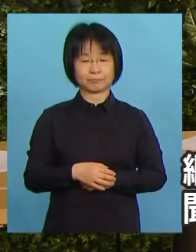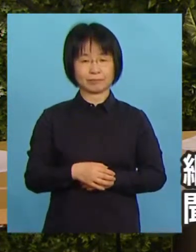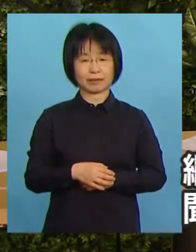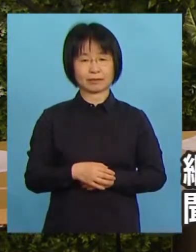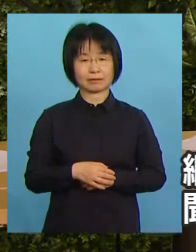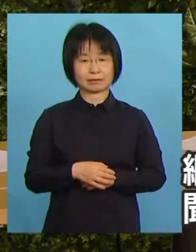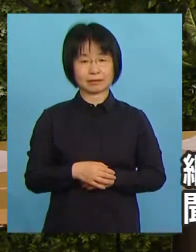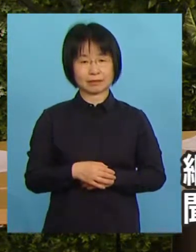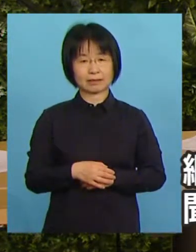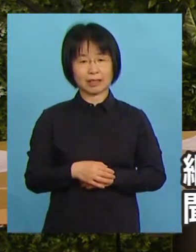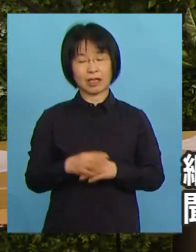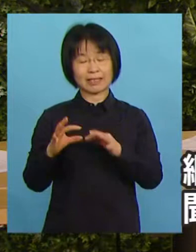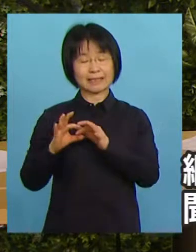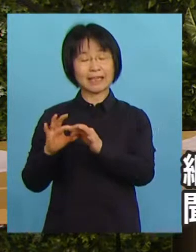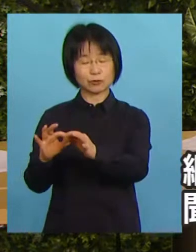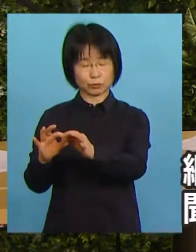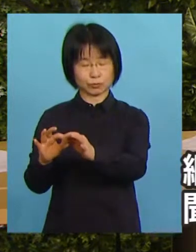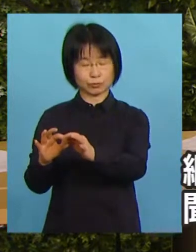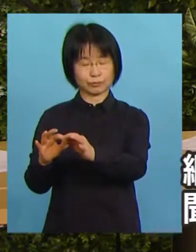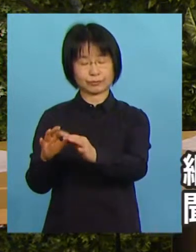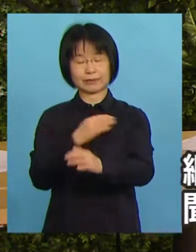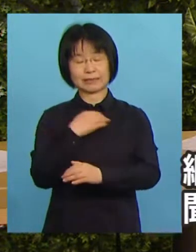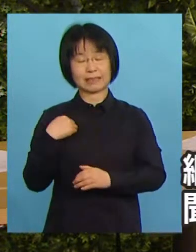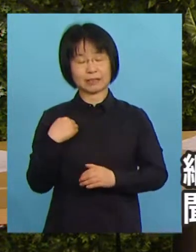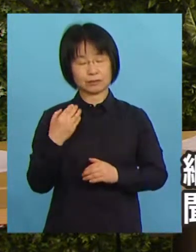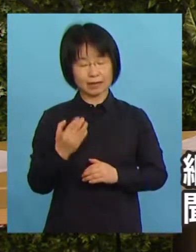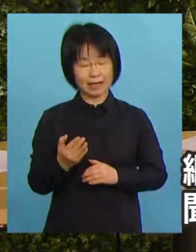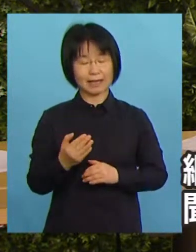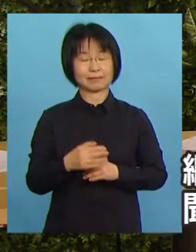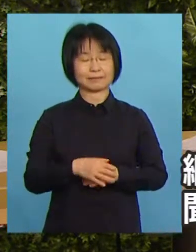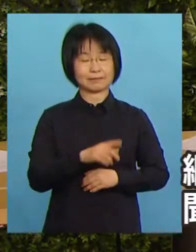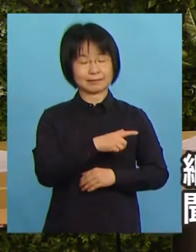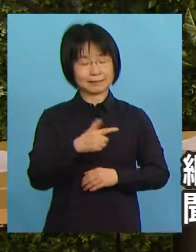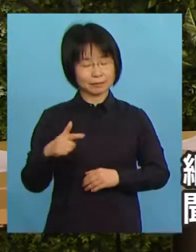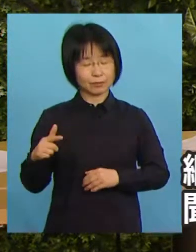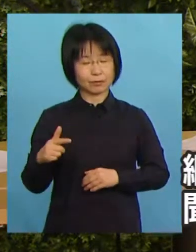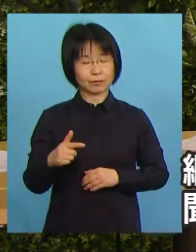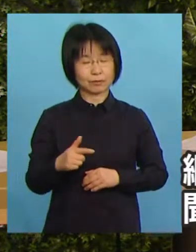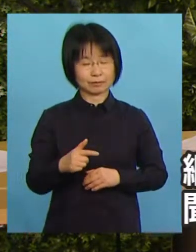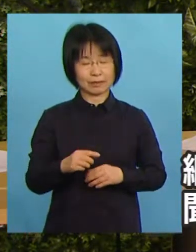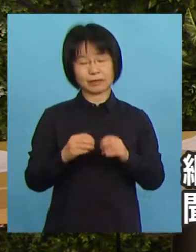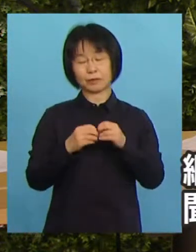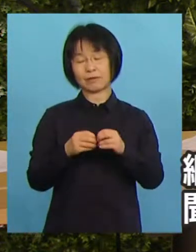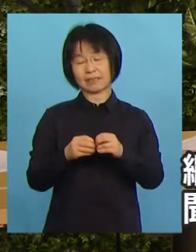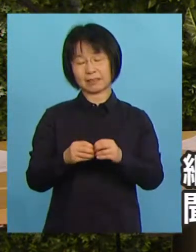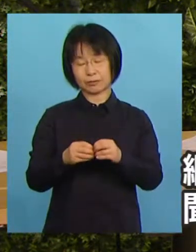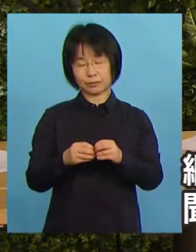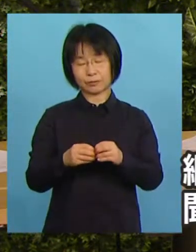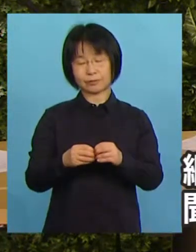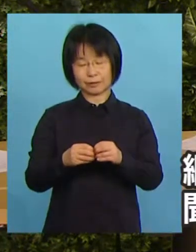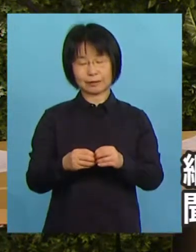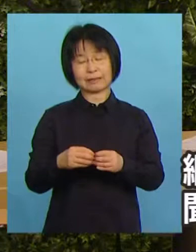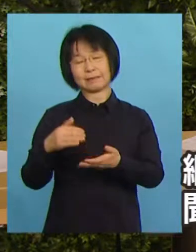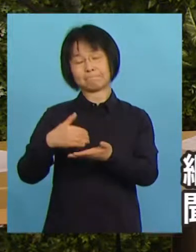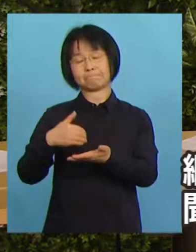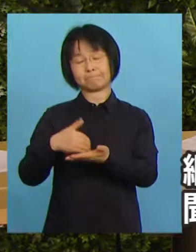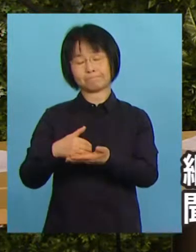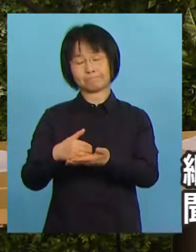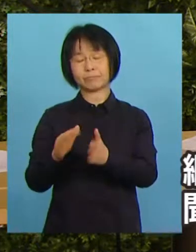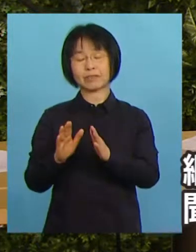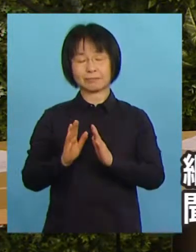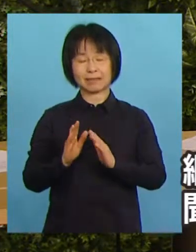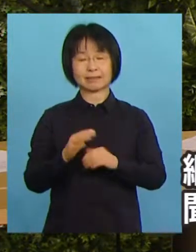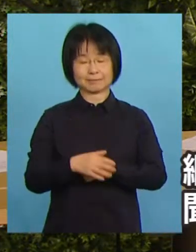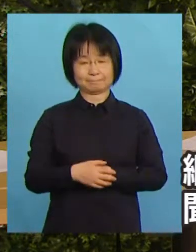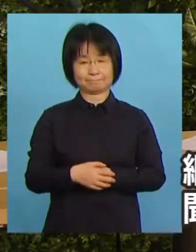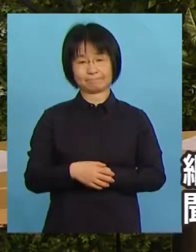金の交付終了後も継続していける内容であるかなどについて詳しく聞かせていただき、対象となるかどうか